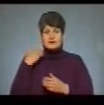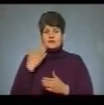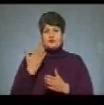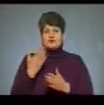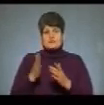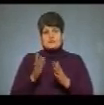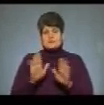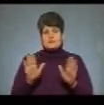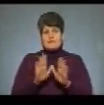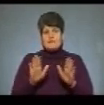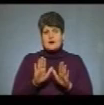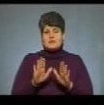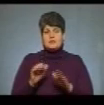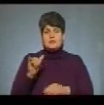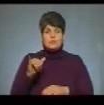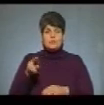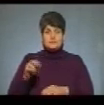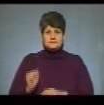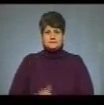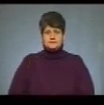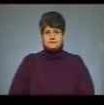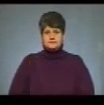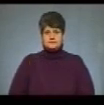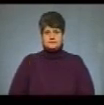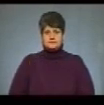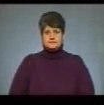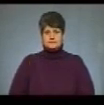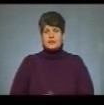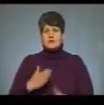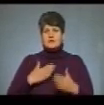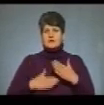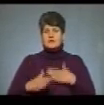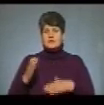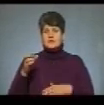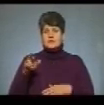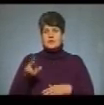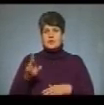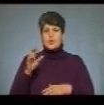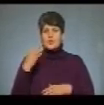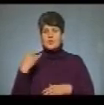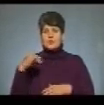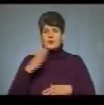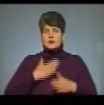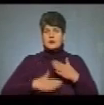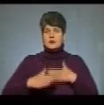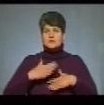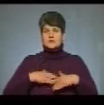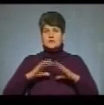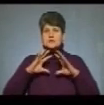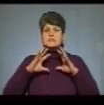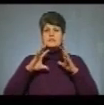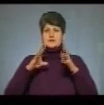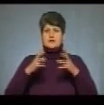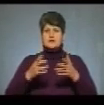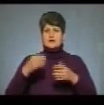Різдвяне свято собі взяли і переробили на свій манер. Радуйся, ой, радуйся,